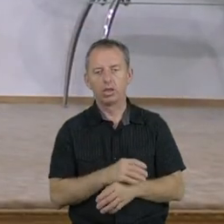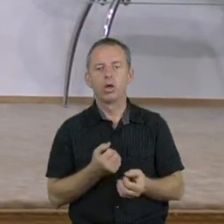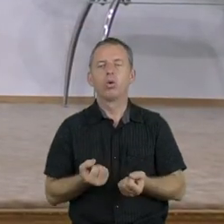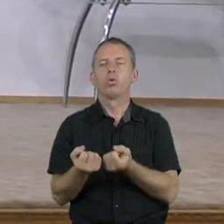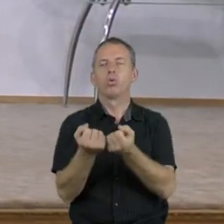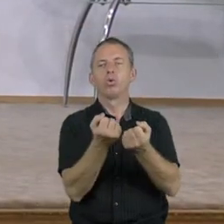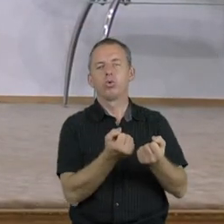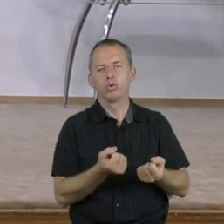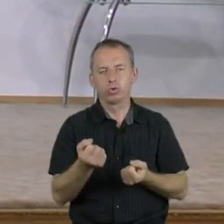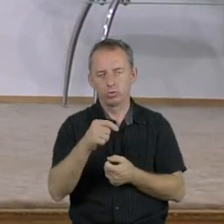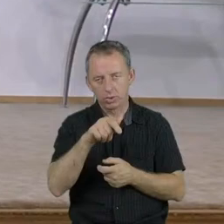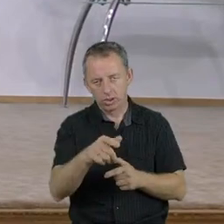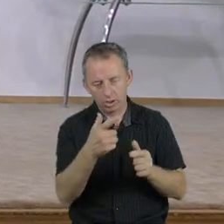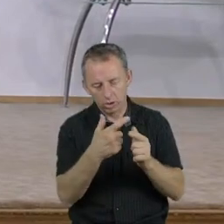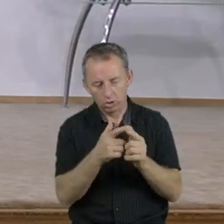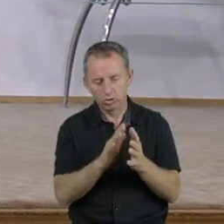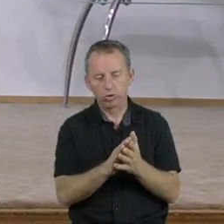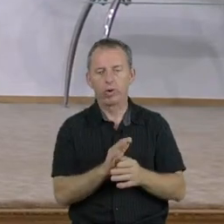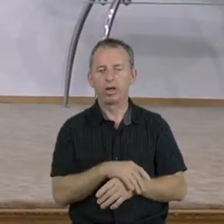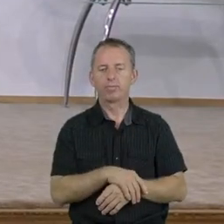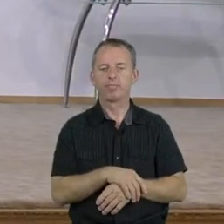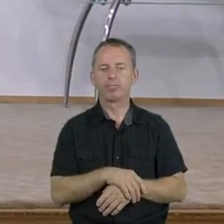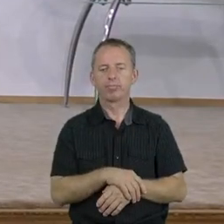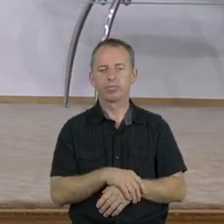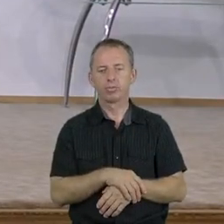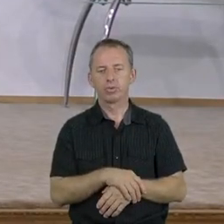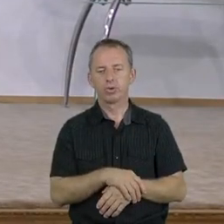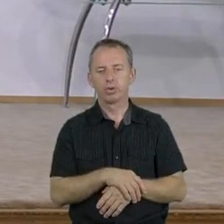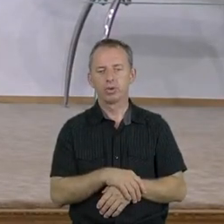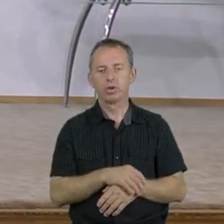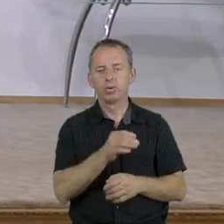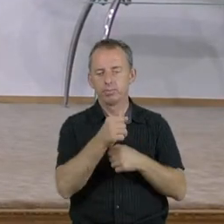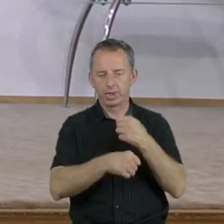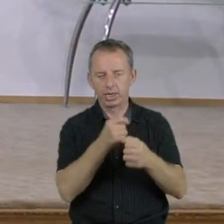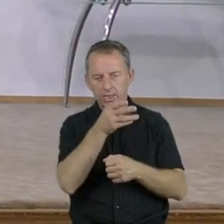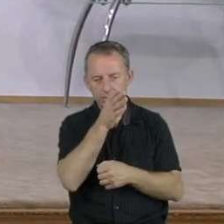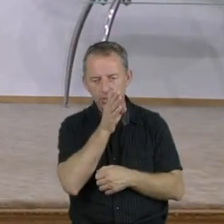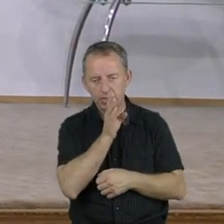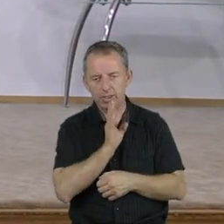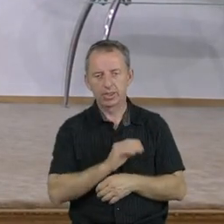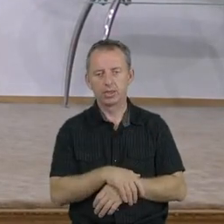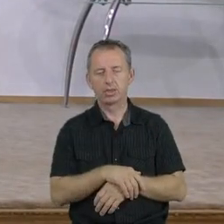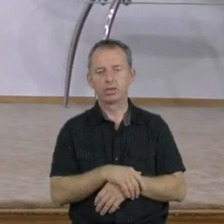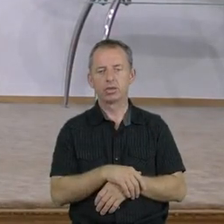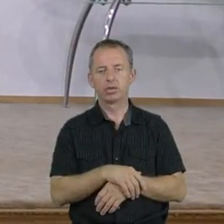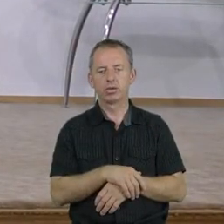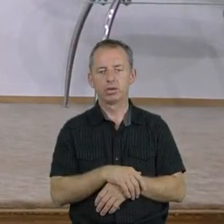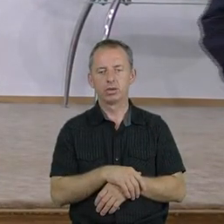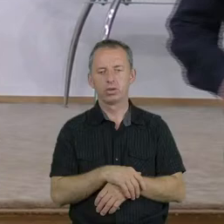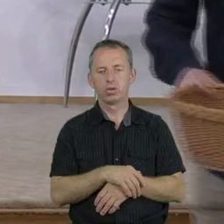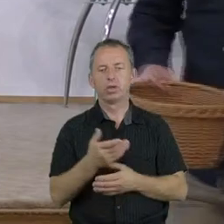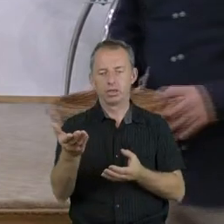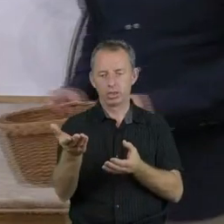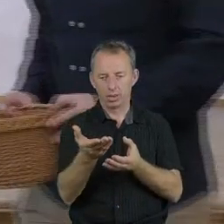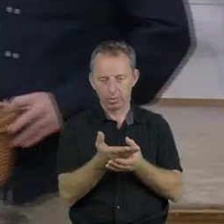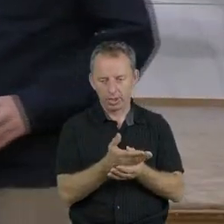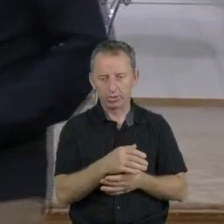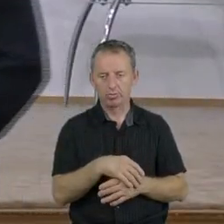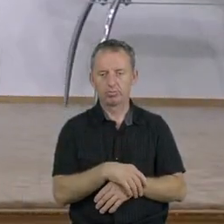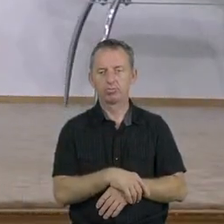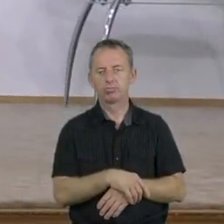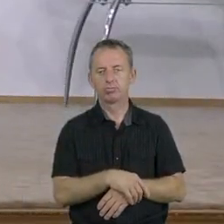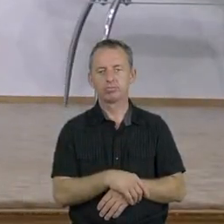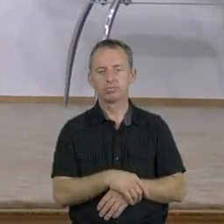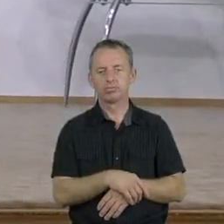utrzymanie tego zboru i pracę misyjną w tym mieście. Także zapraszam.